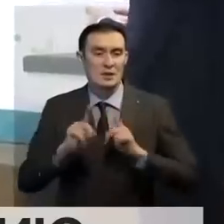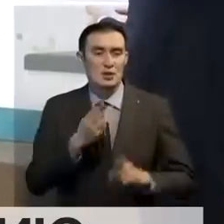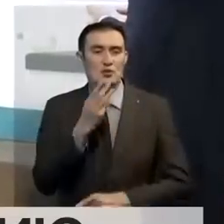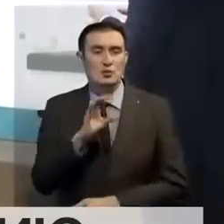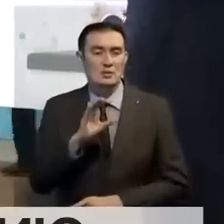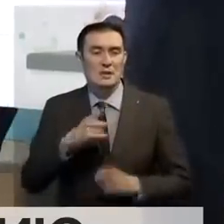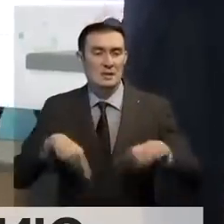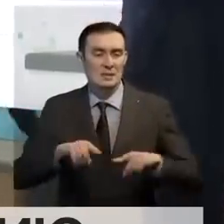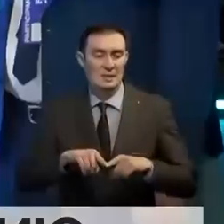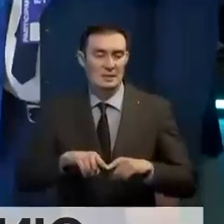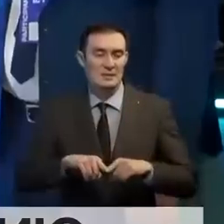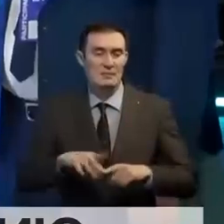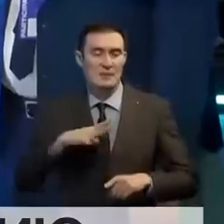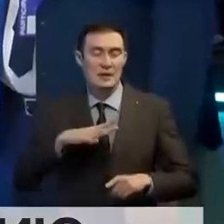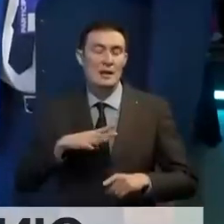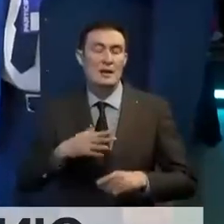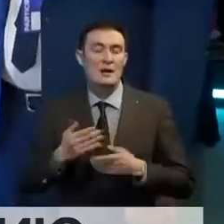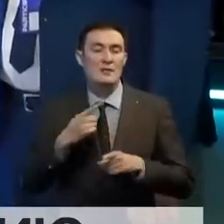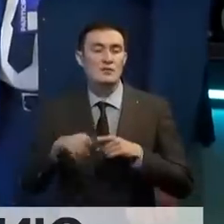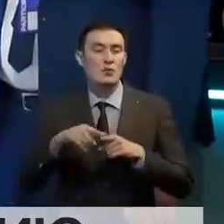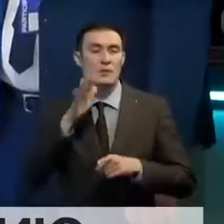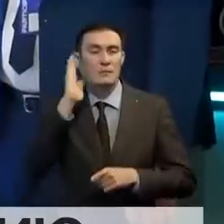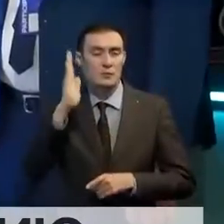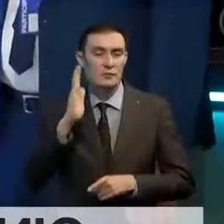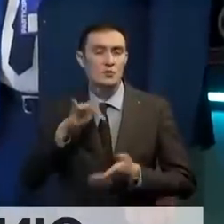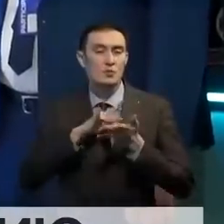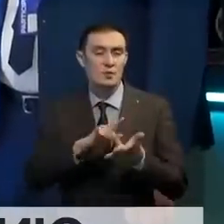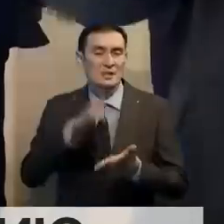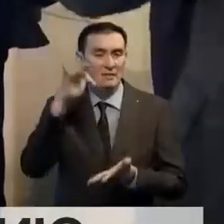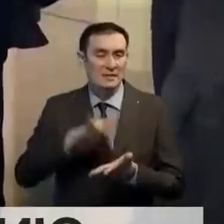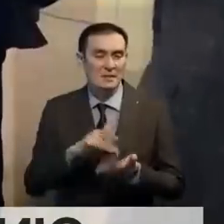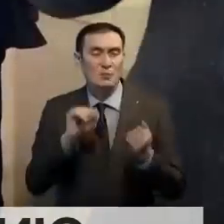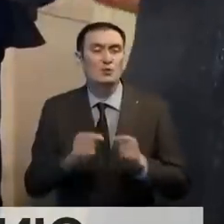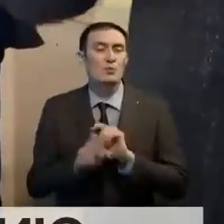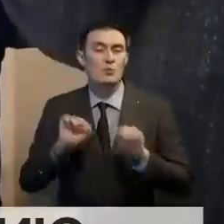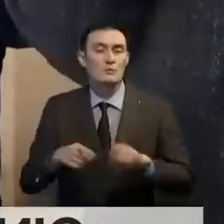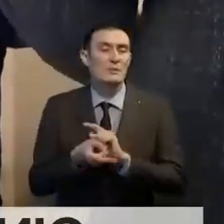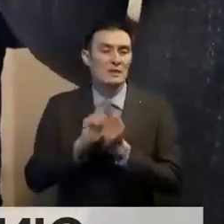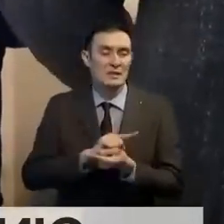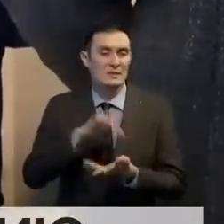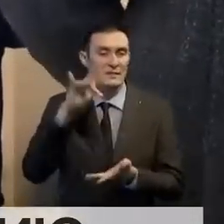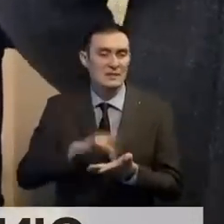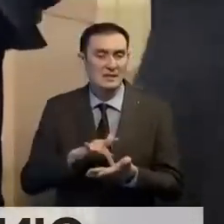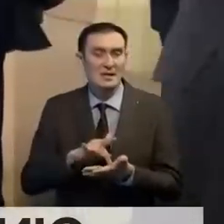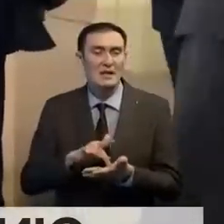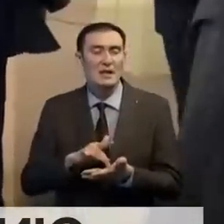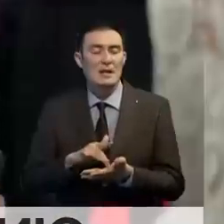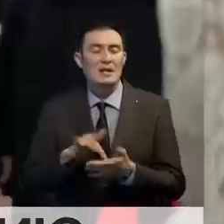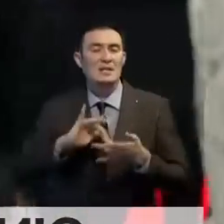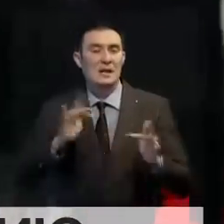Шанхайской организации сотрудничества. В ближайшем будущем из туристического центра он может превратиться в центр